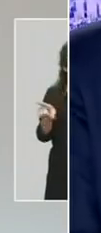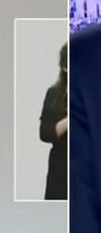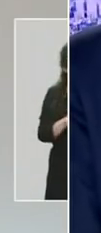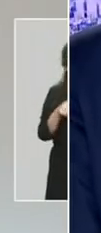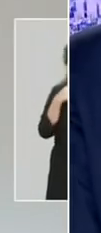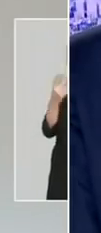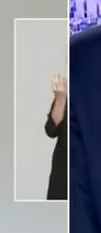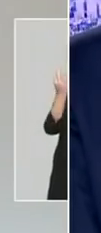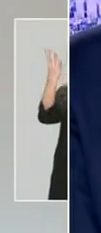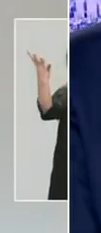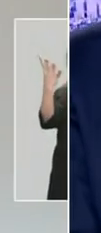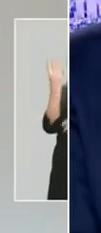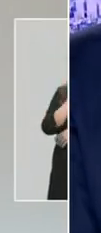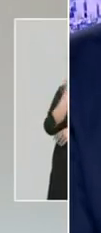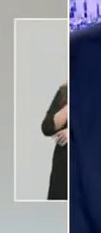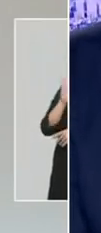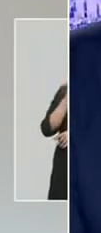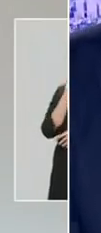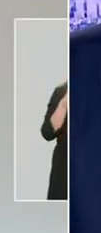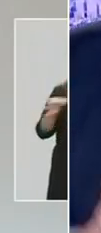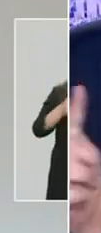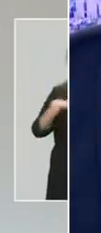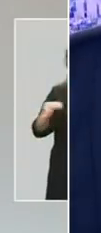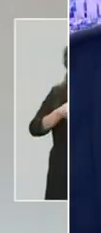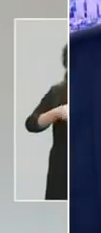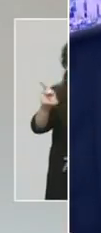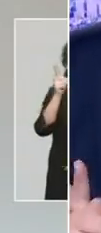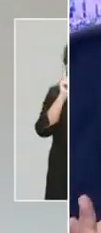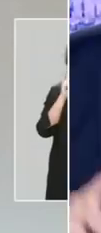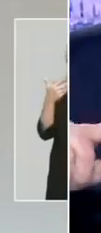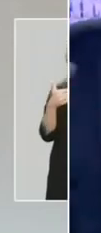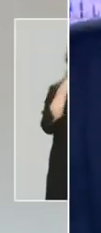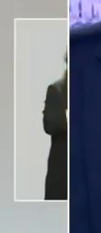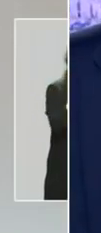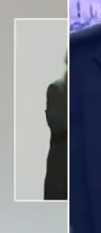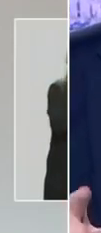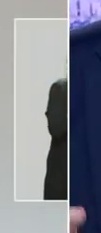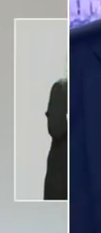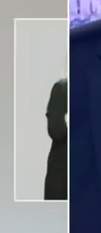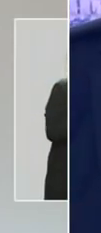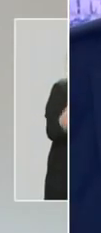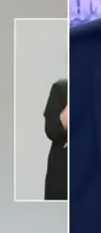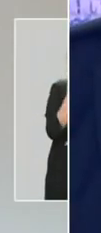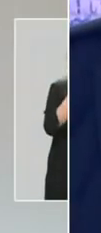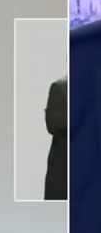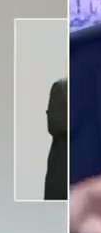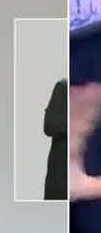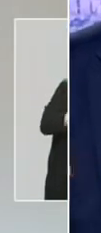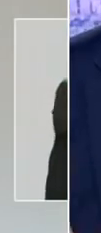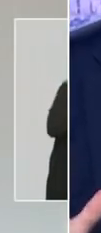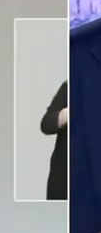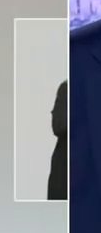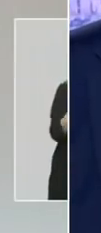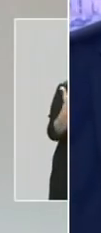enfin les classes ne fermeront pas à un cas positif, mais il faudra 3 cas positifs et on va aller tester, on va faire une politique de testing des cas